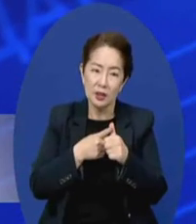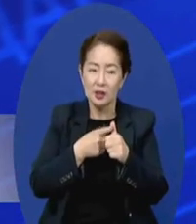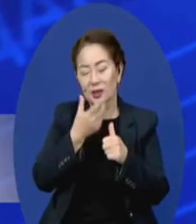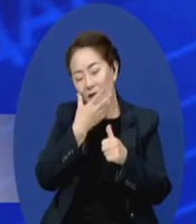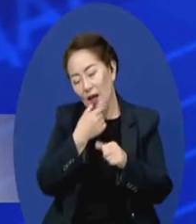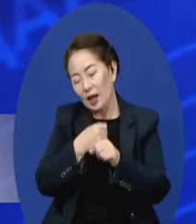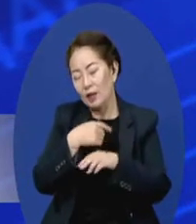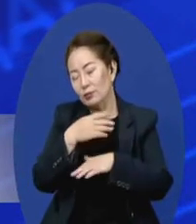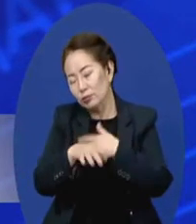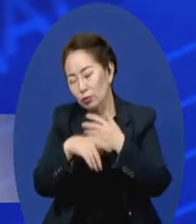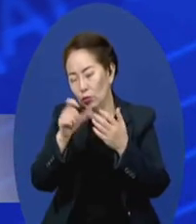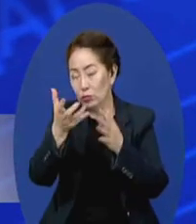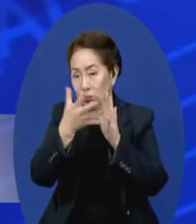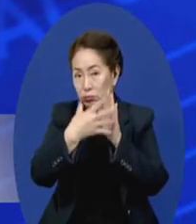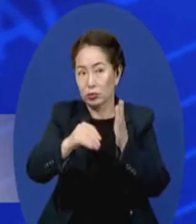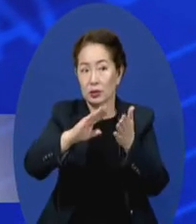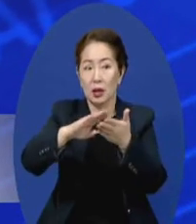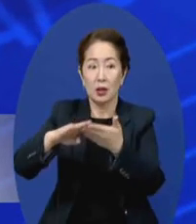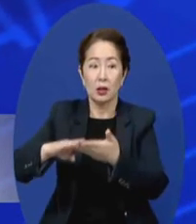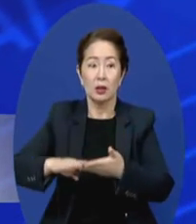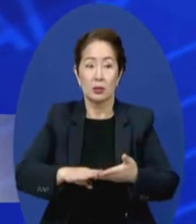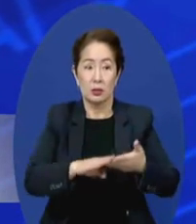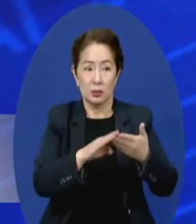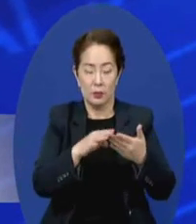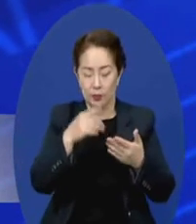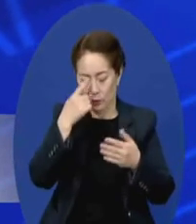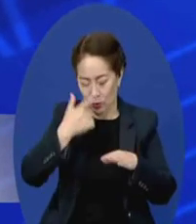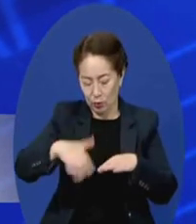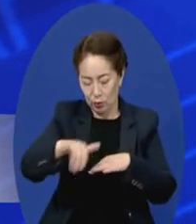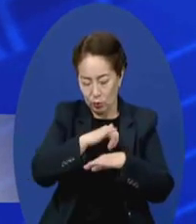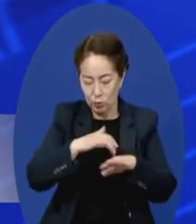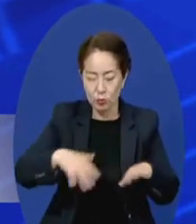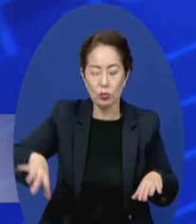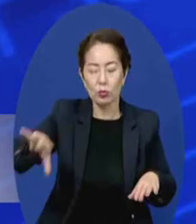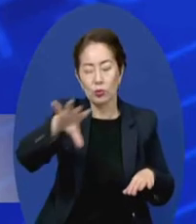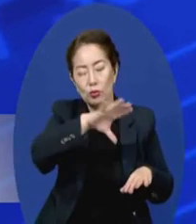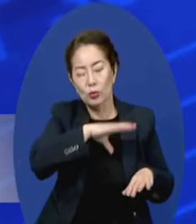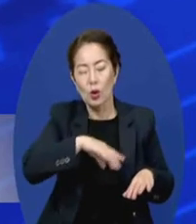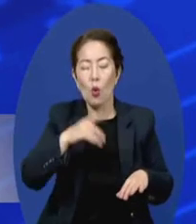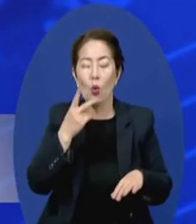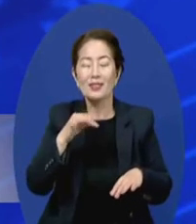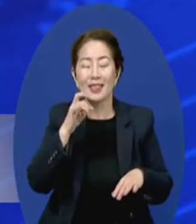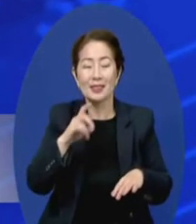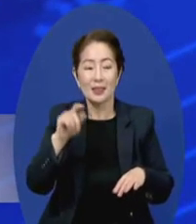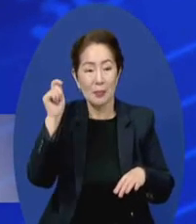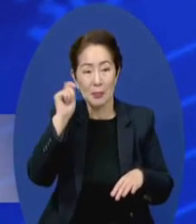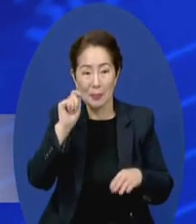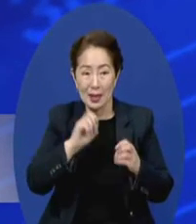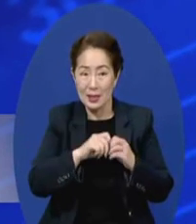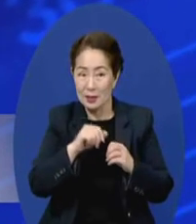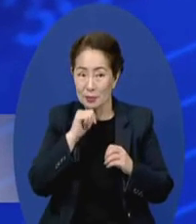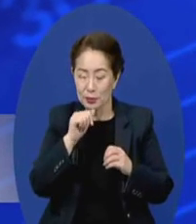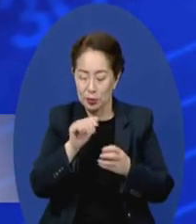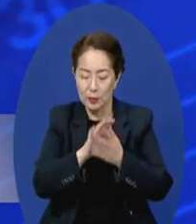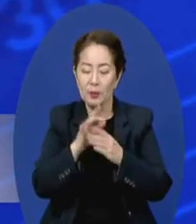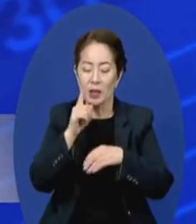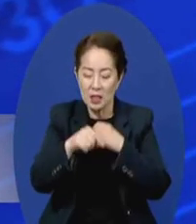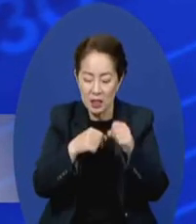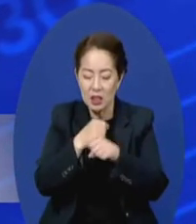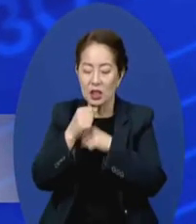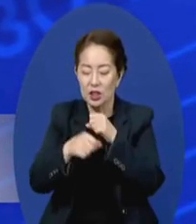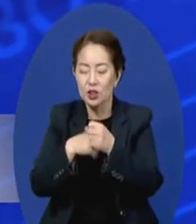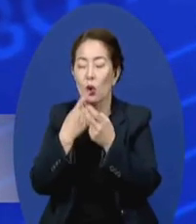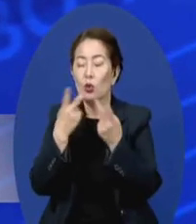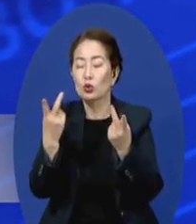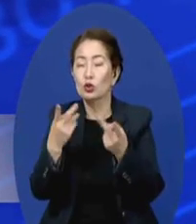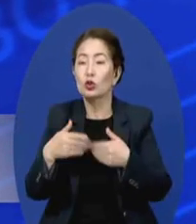өөрийнхөө сайхан үлсээр ингээд олон хүнд хүрч байгаа. Үндсэнд даяараа тэмдэглэдэг биш ч гэсэн өдрөөс өдөрт жилээс жилд үндэсний өг